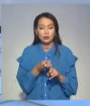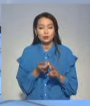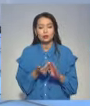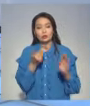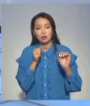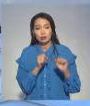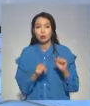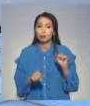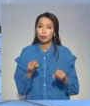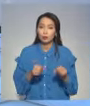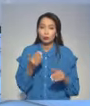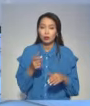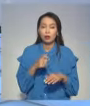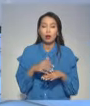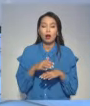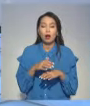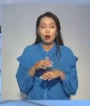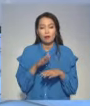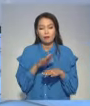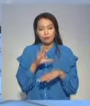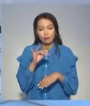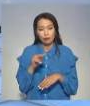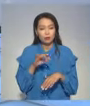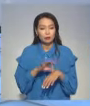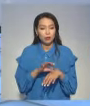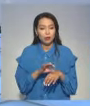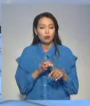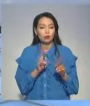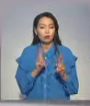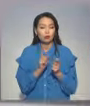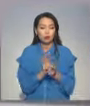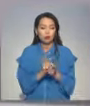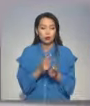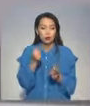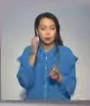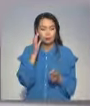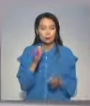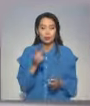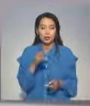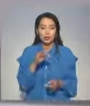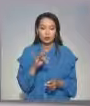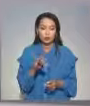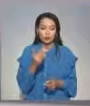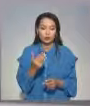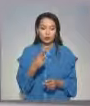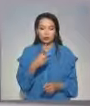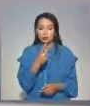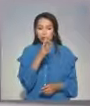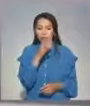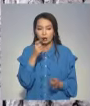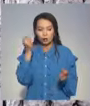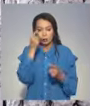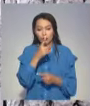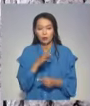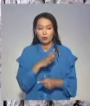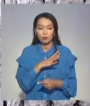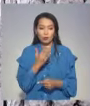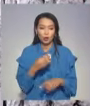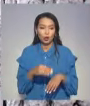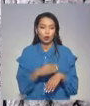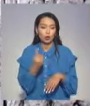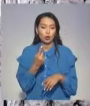Қауіпті аурумен күресіп жүргендермен әріптесі Мақпұта Базарбай тілдесті. Айнур Атыжаман ауруды 21 жасында бірінші күйеуінен